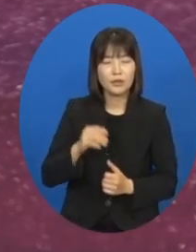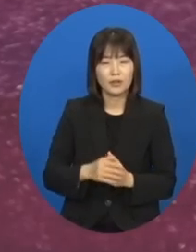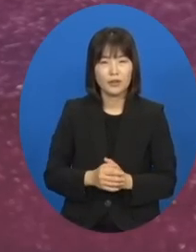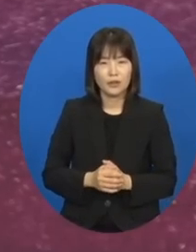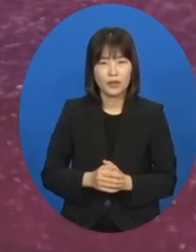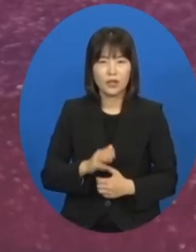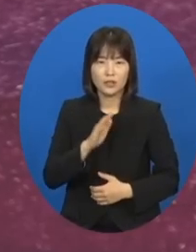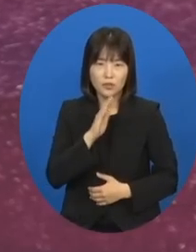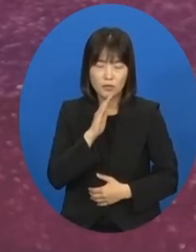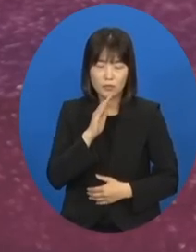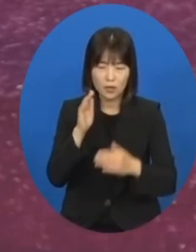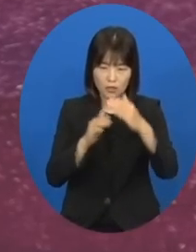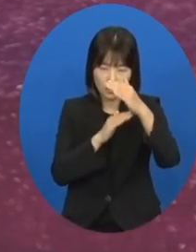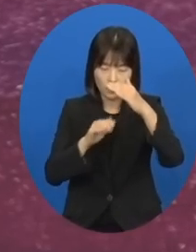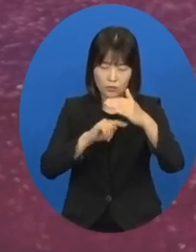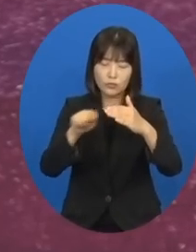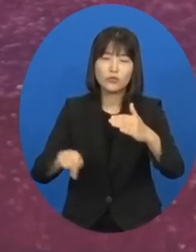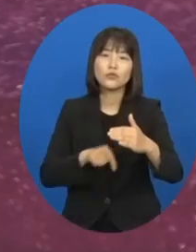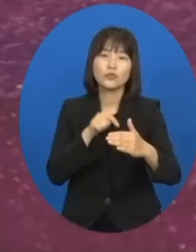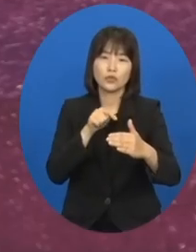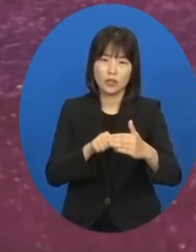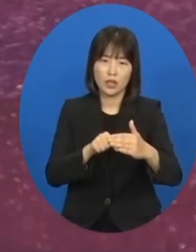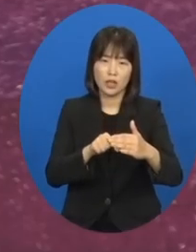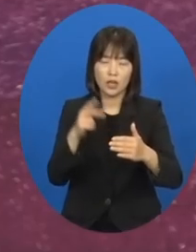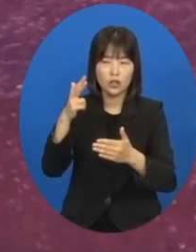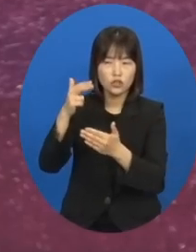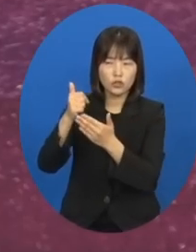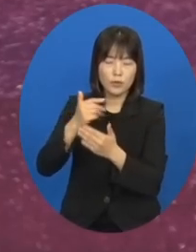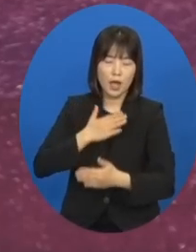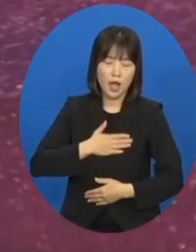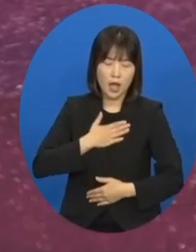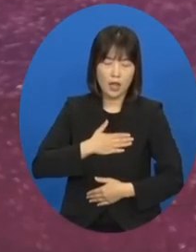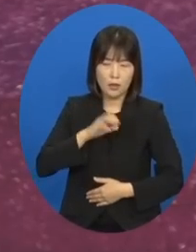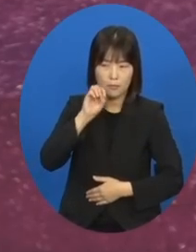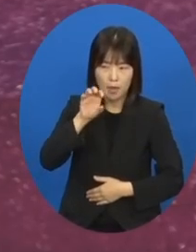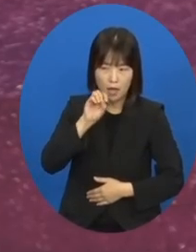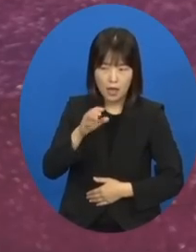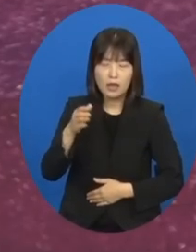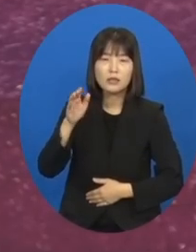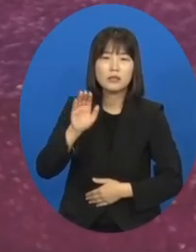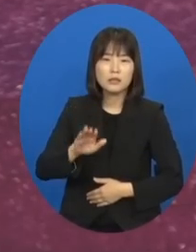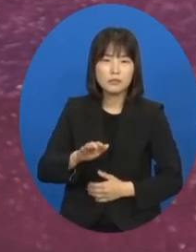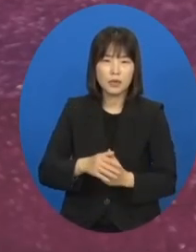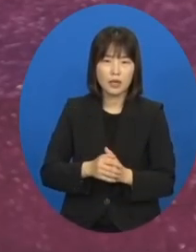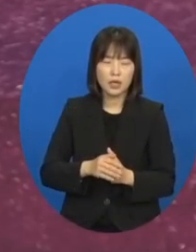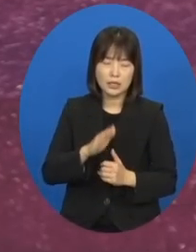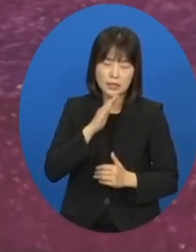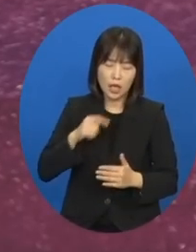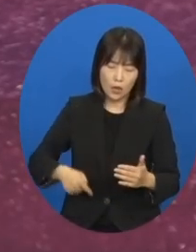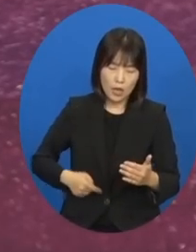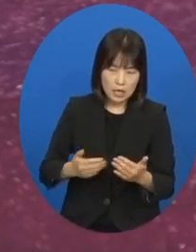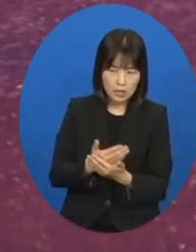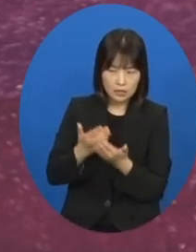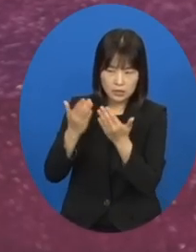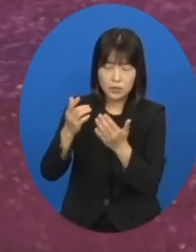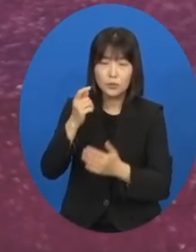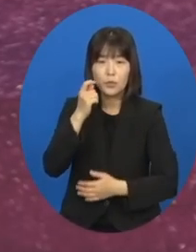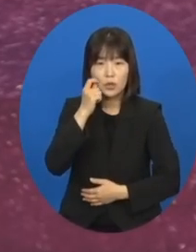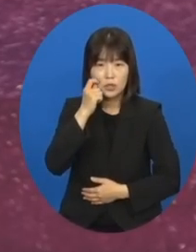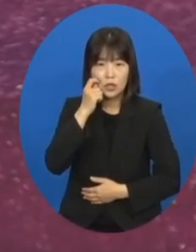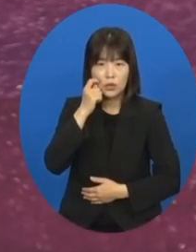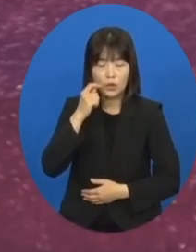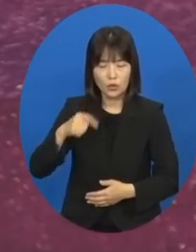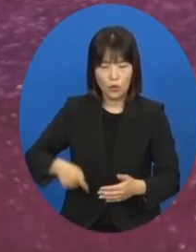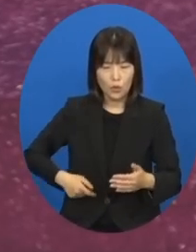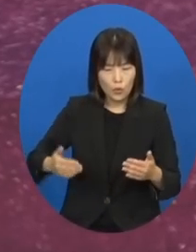정말 성도님들 중에서 우리가 주님을 안다고는 하지만 계속 증정 회개하지 못하고 또한 그 획으로